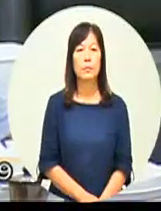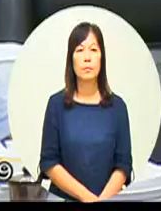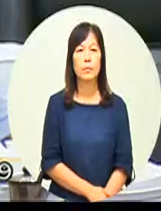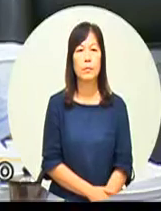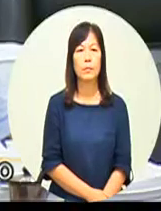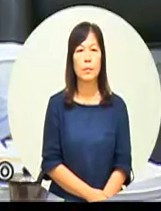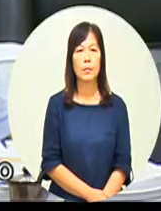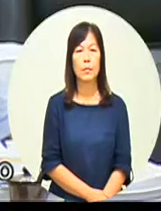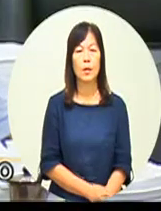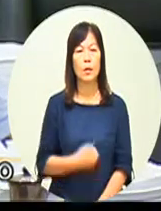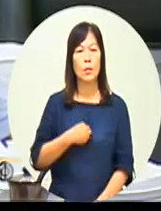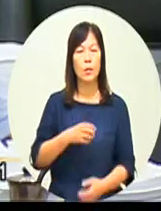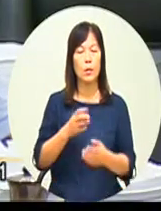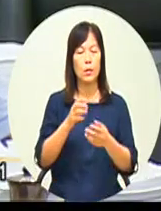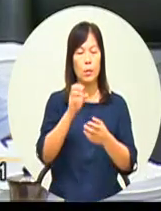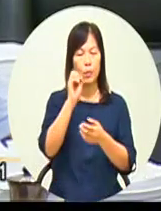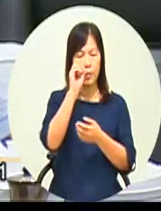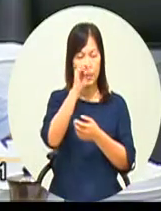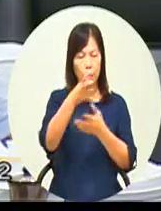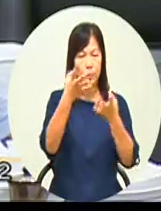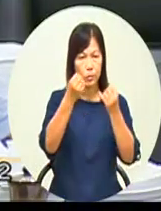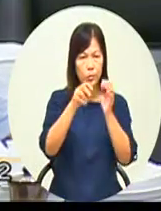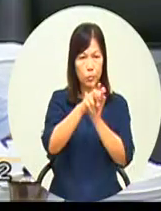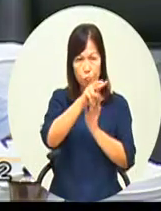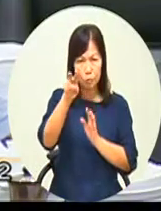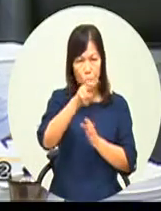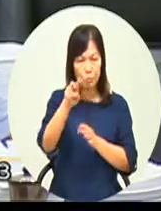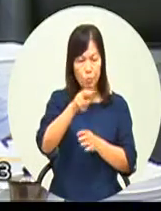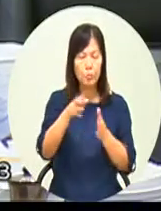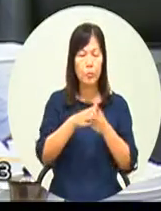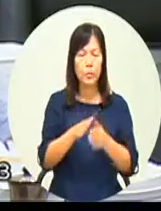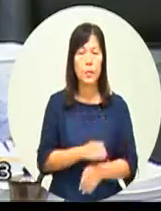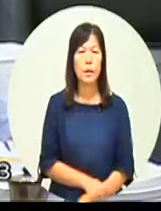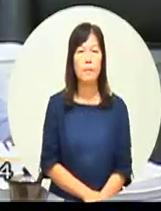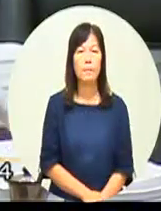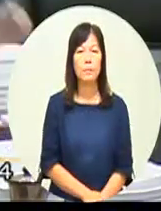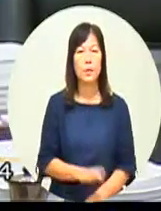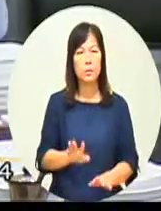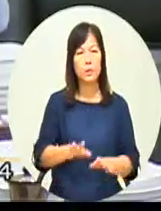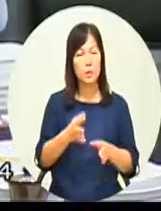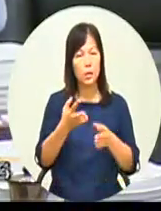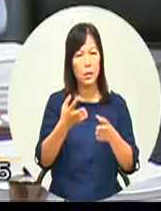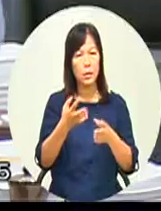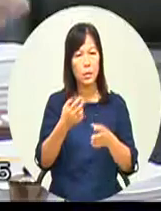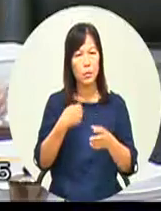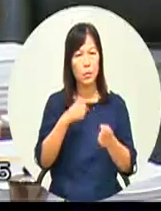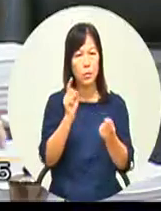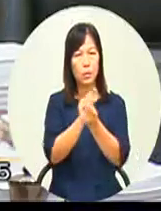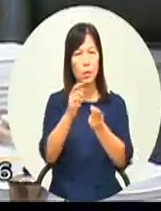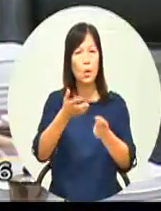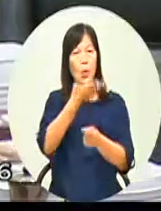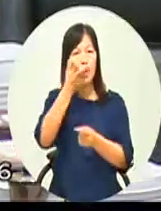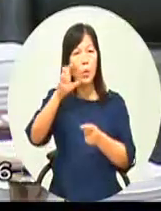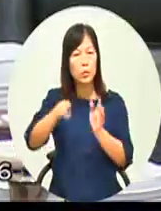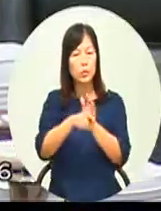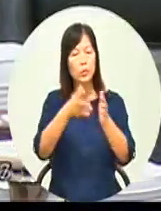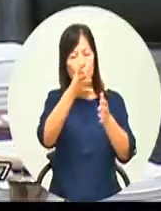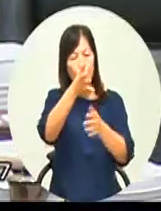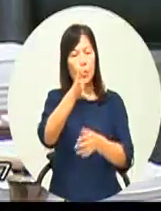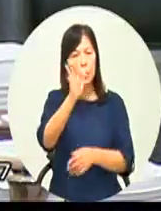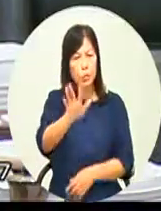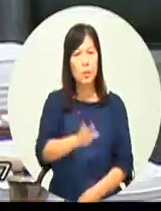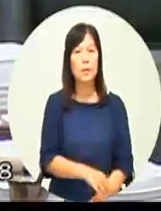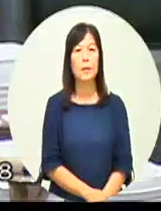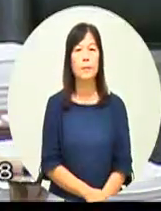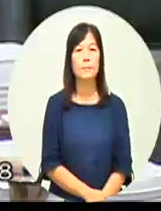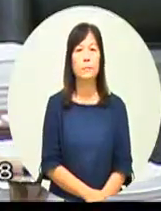我先放一些数字来看一下。今天我都跟这个观光局来就教，那也